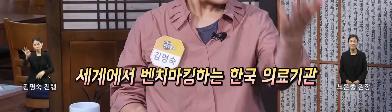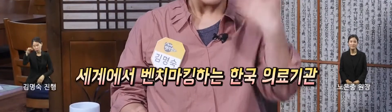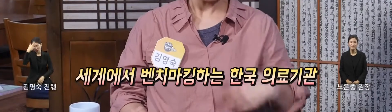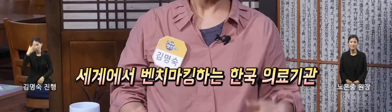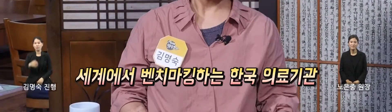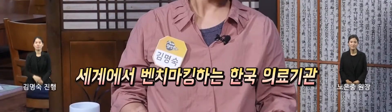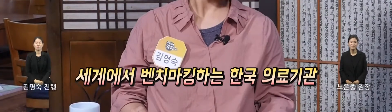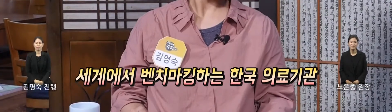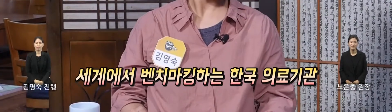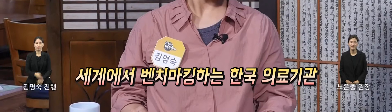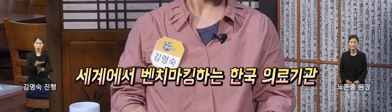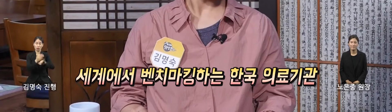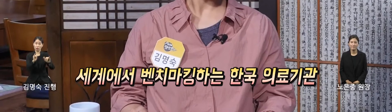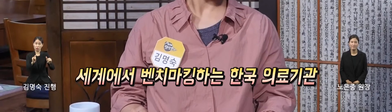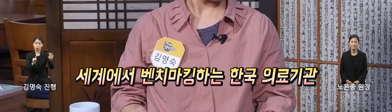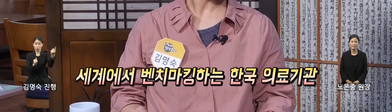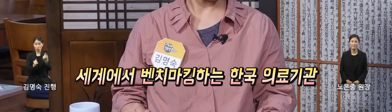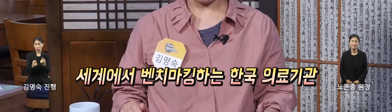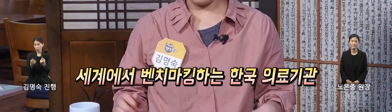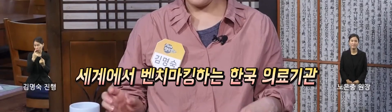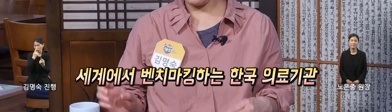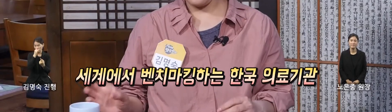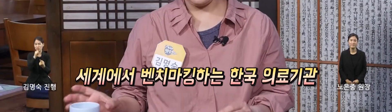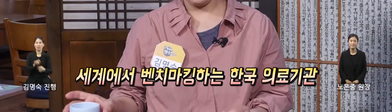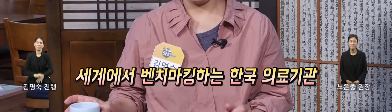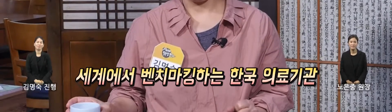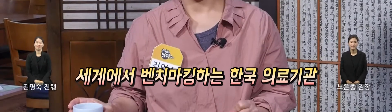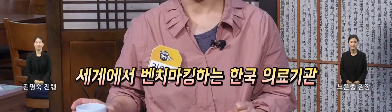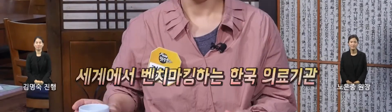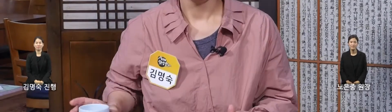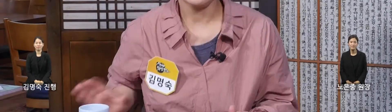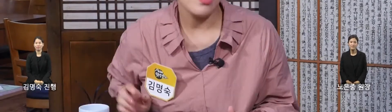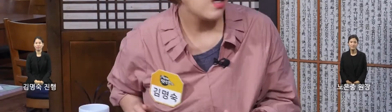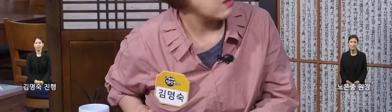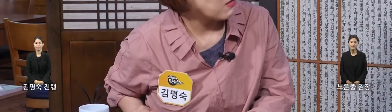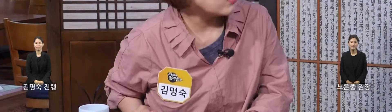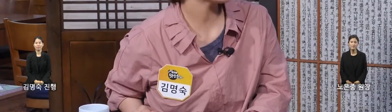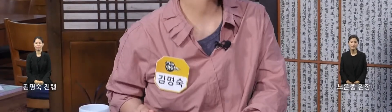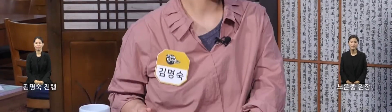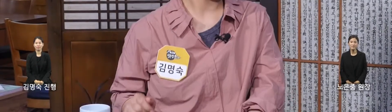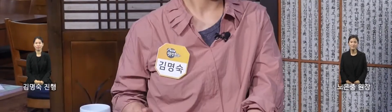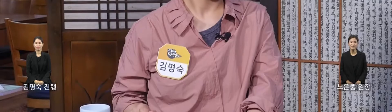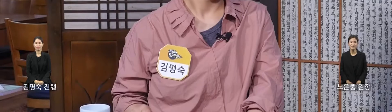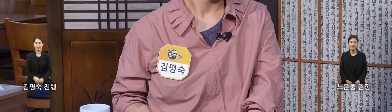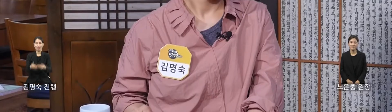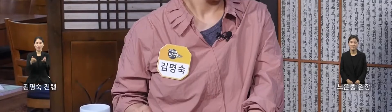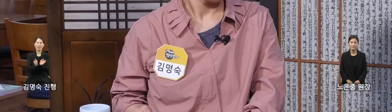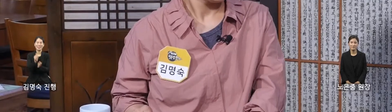또 다른 나라에서도 막 네. 찾아와서 배우잖아요. 네. 네. 자, 원장님. 예.